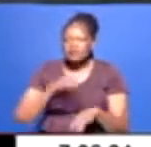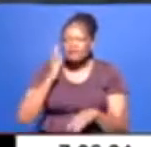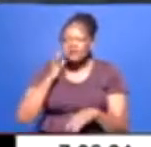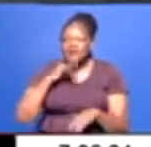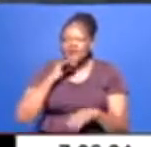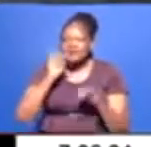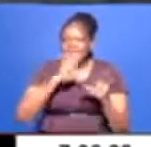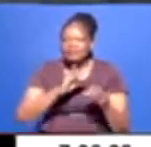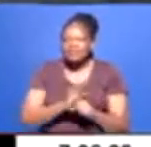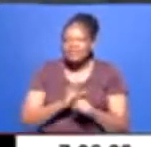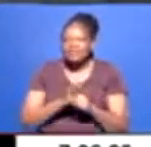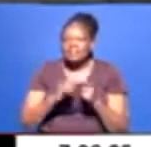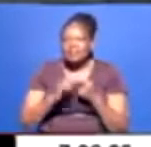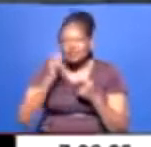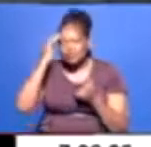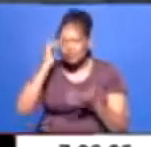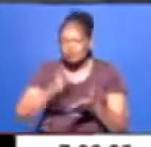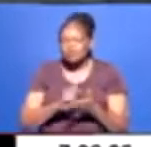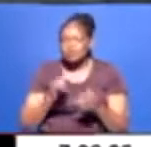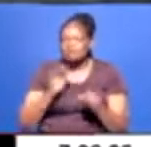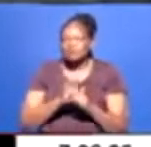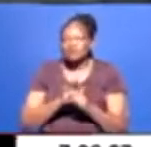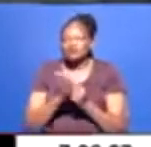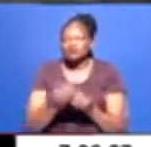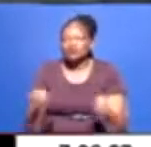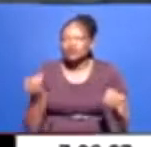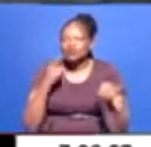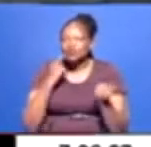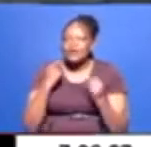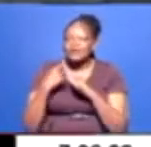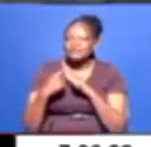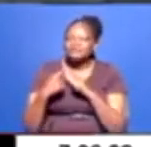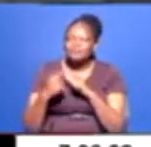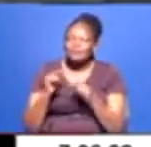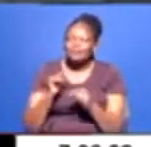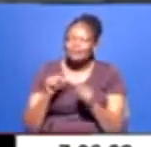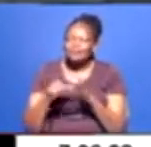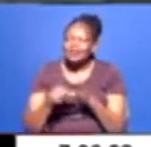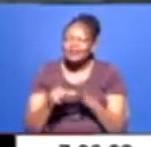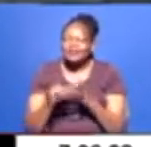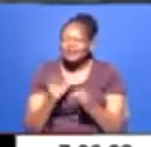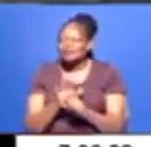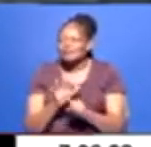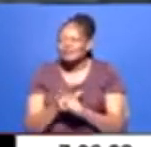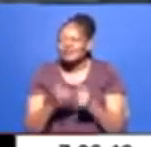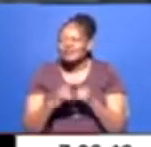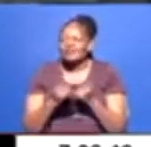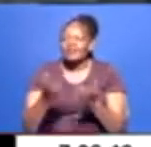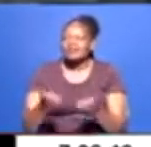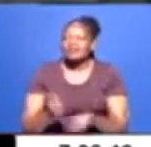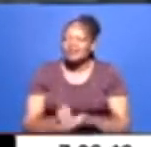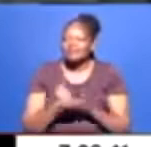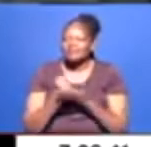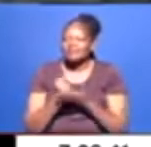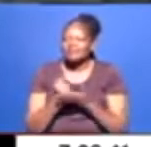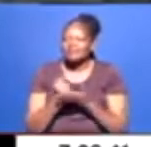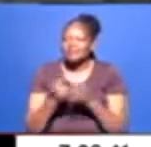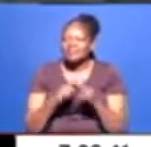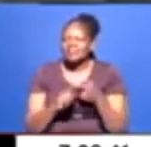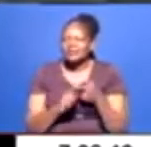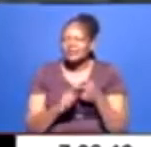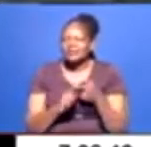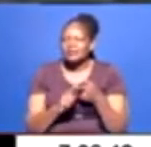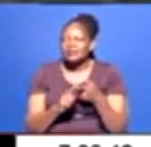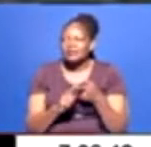Sasa nikajua kuwa kuna watoto wengi wanaopitia mashinda, wanaosaulika na wanahitaji usaidizi. Na niaga kwa sababu ya